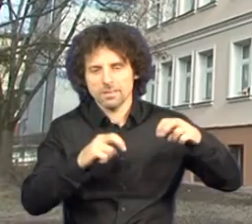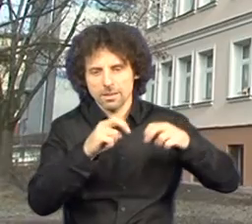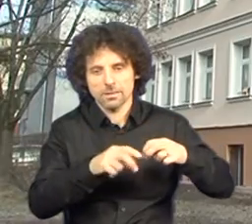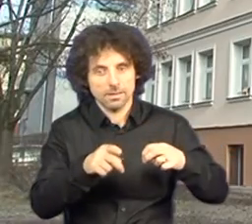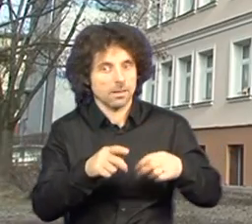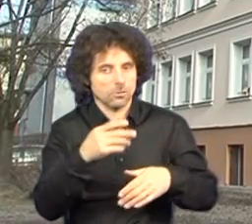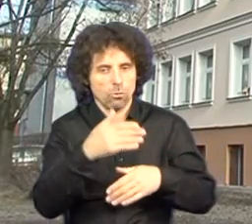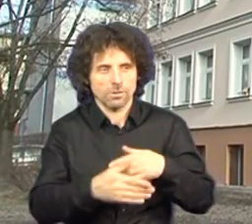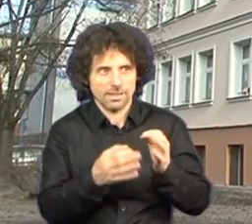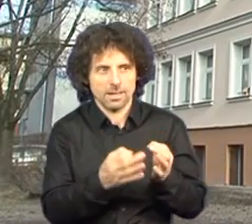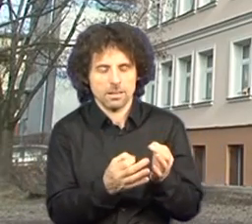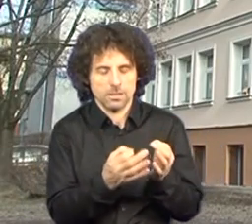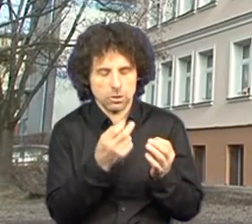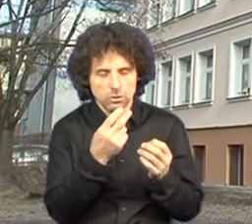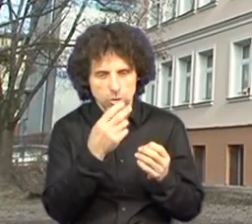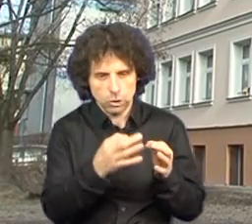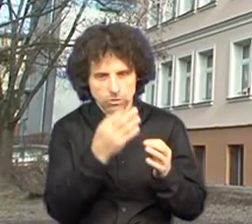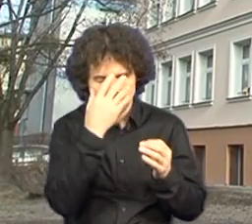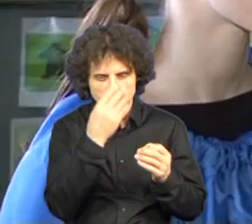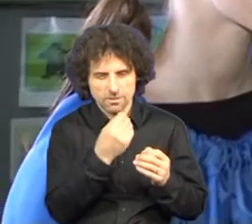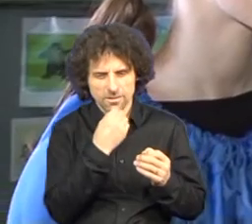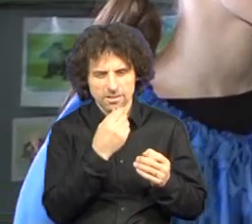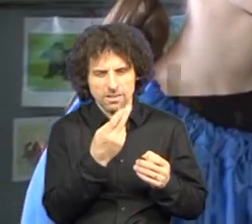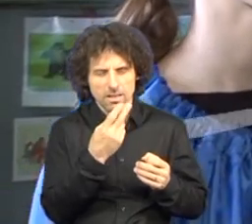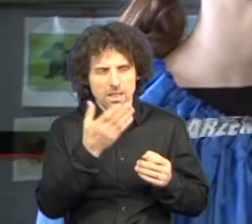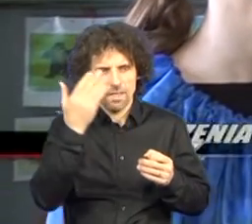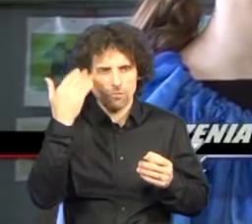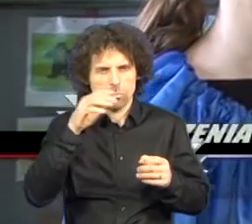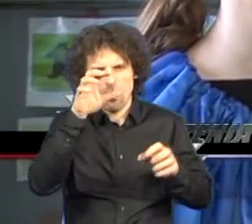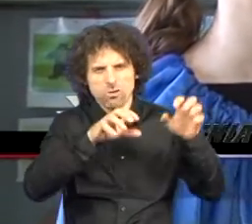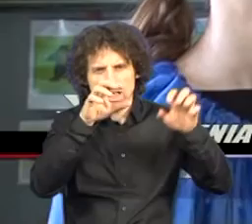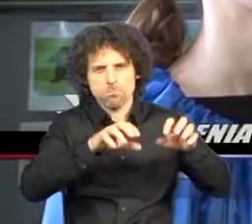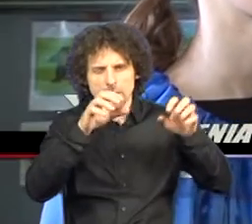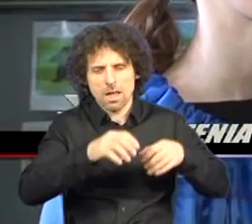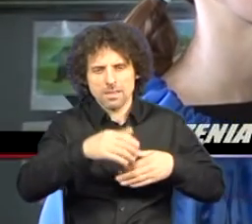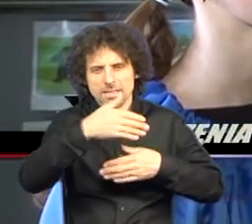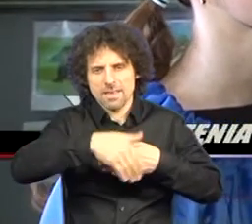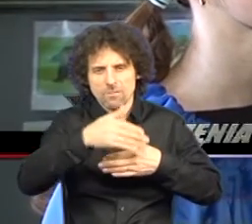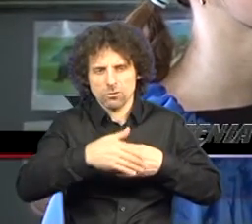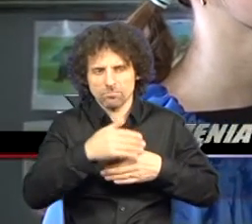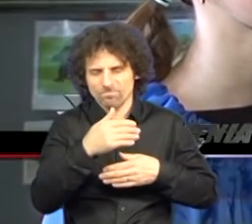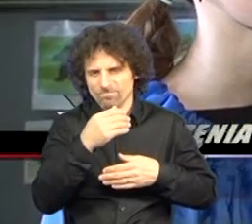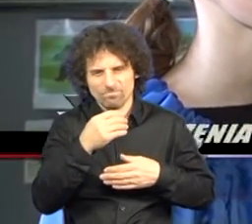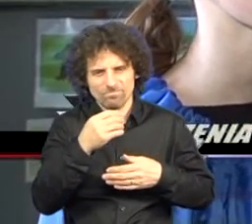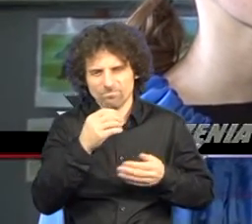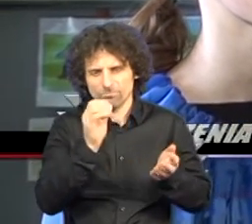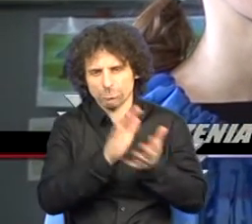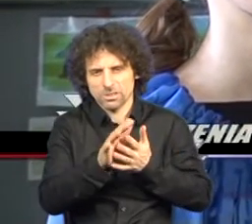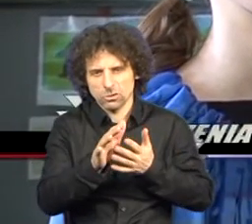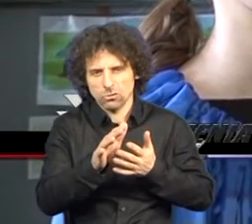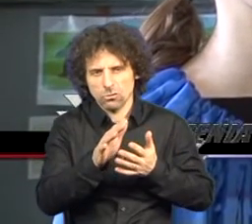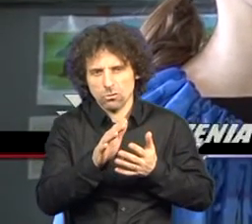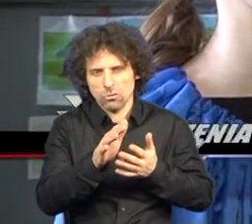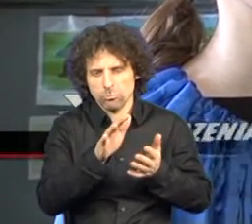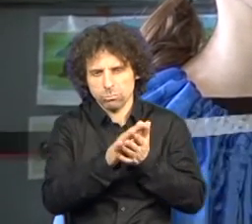Tak, szkoła wygląda dziś. Było strasznie odrapane od zewnątrz, no i brudno